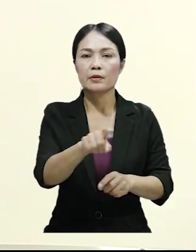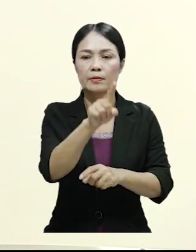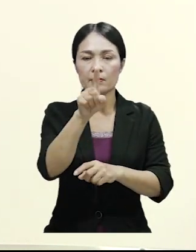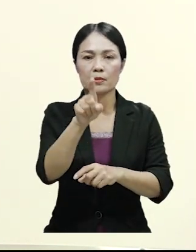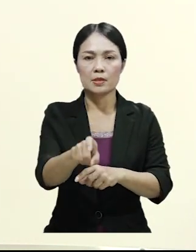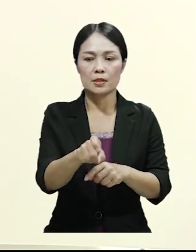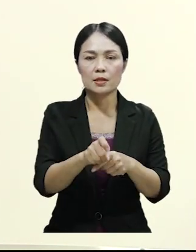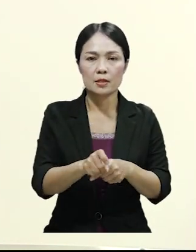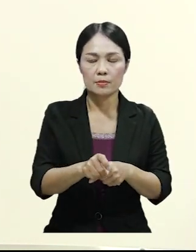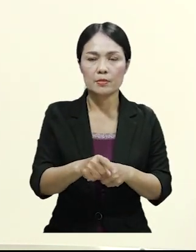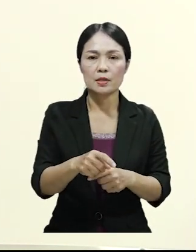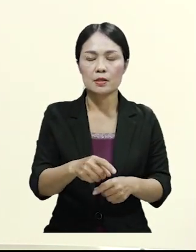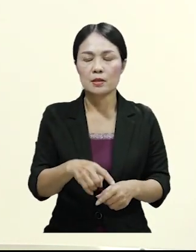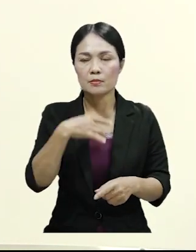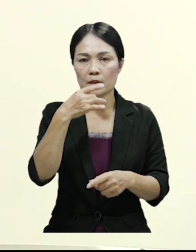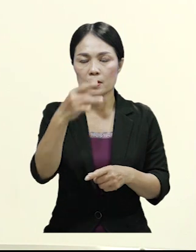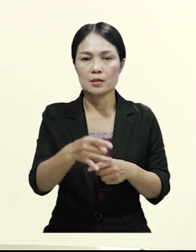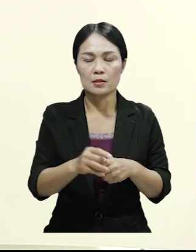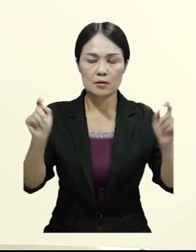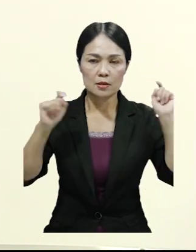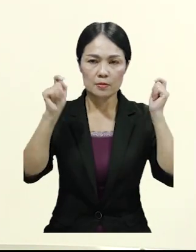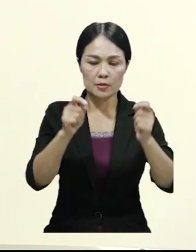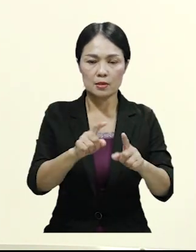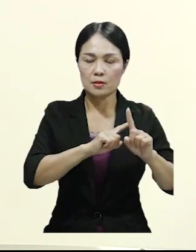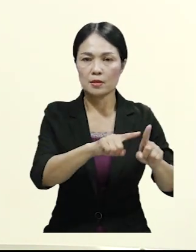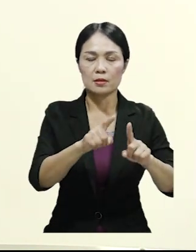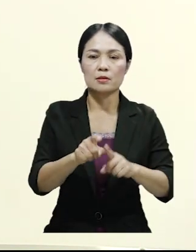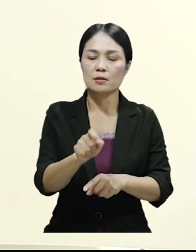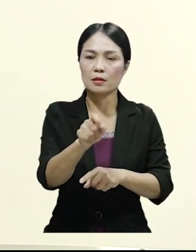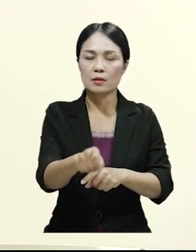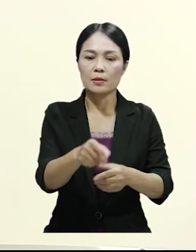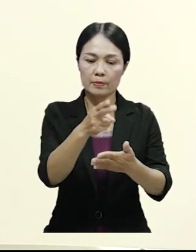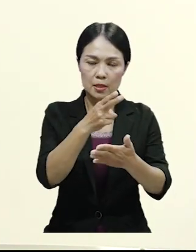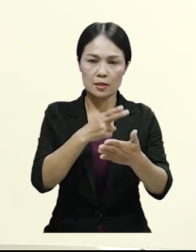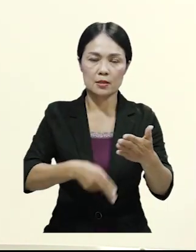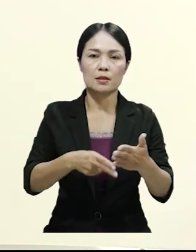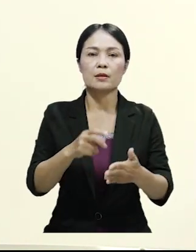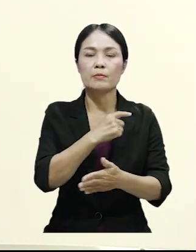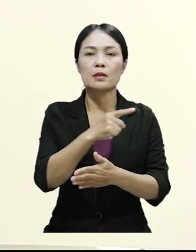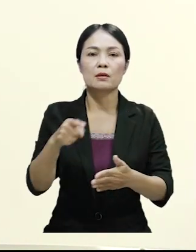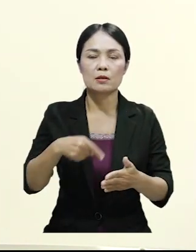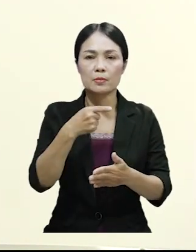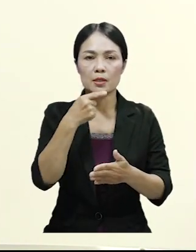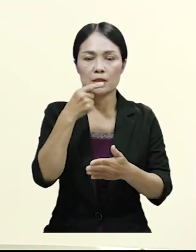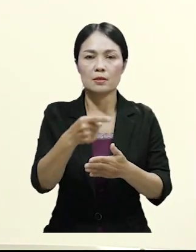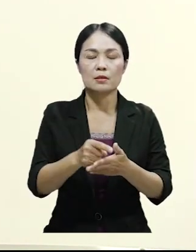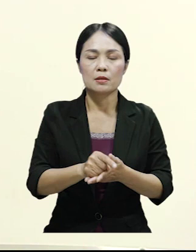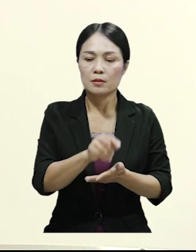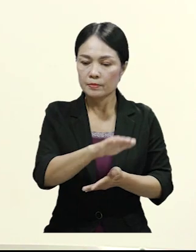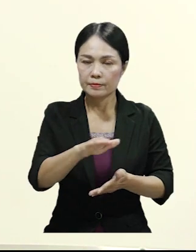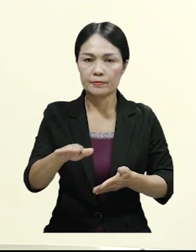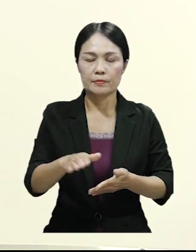ក្នុងការពណ៌នាពីពិធីបុណ្យផ្សេងនេះមានចំណុចអ្វីខ្លះដែលយើងត្រូវលើកយកមកនិយា